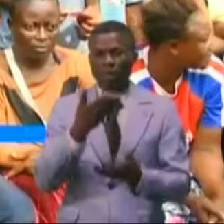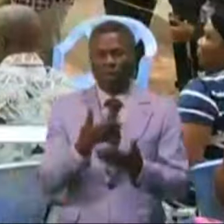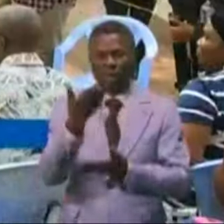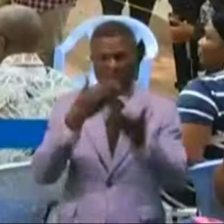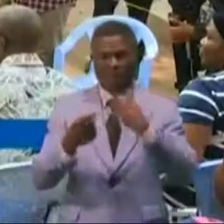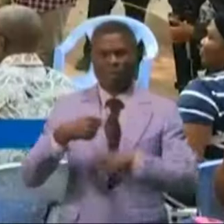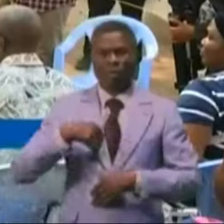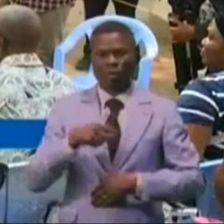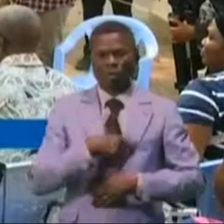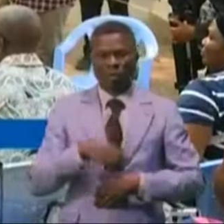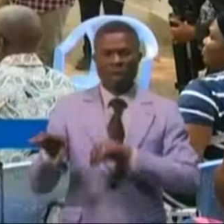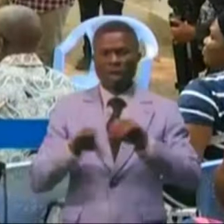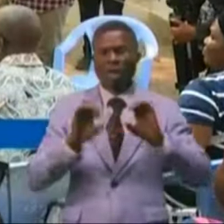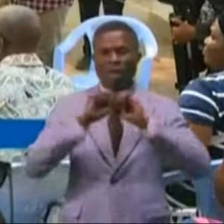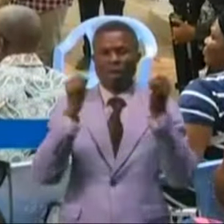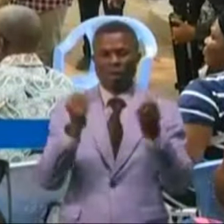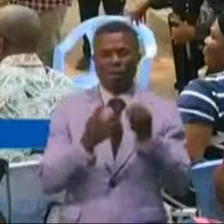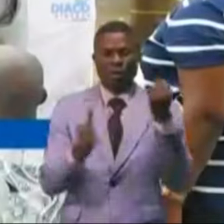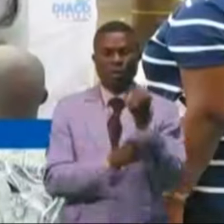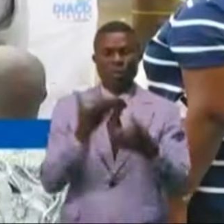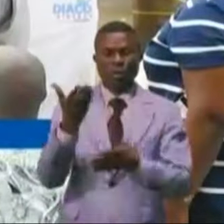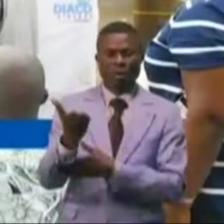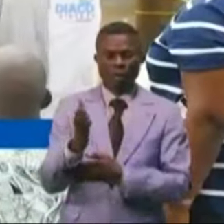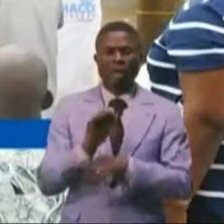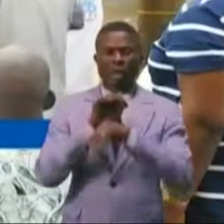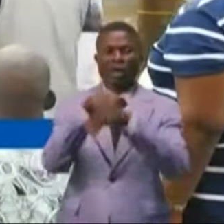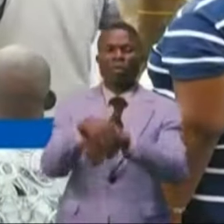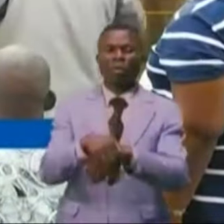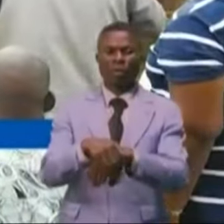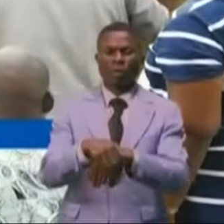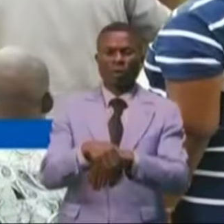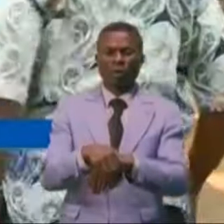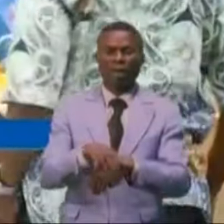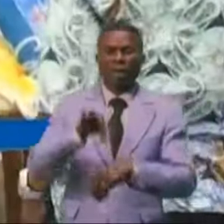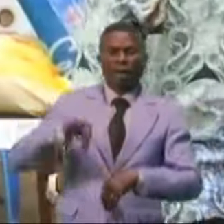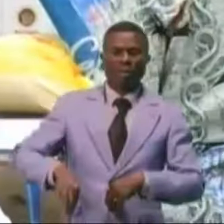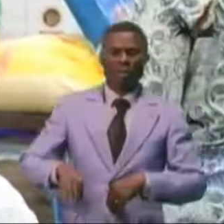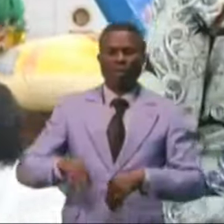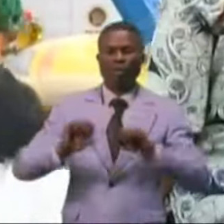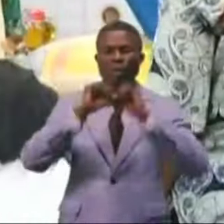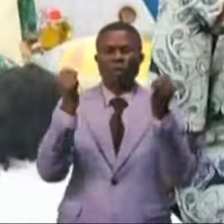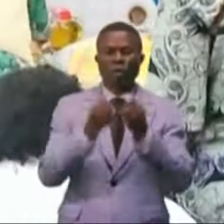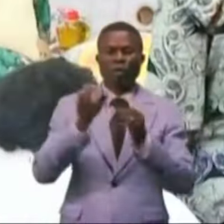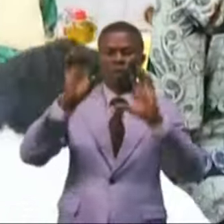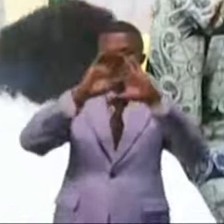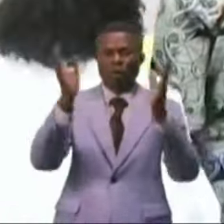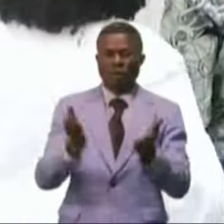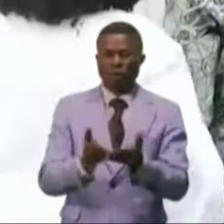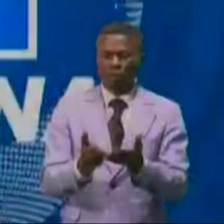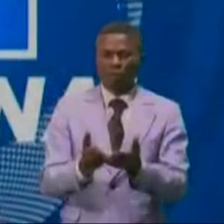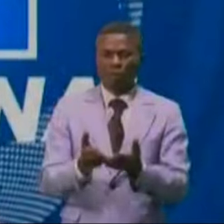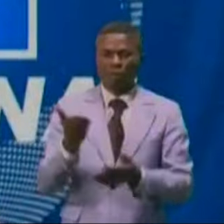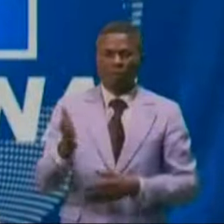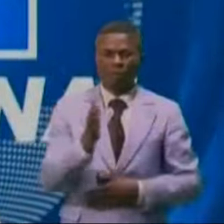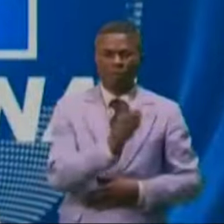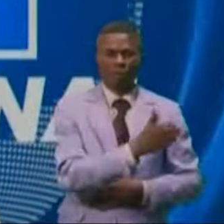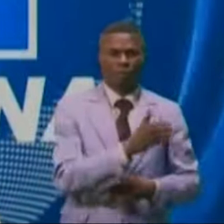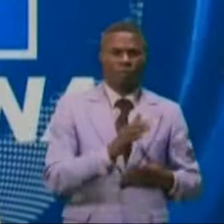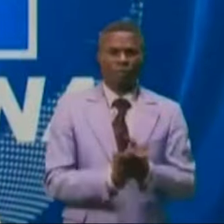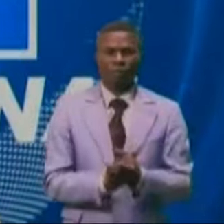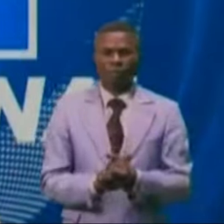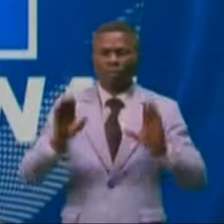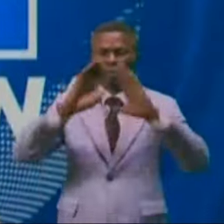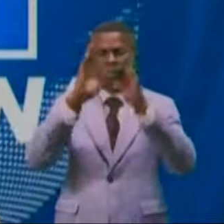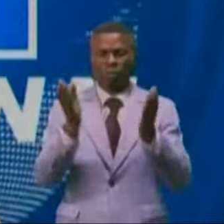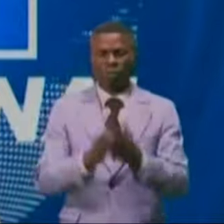sociales en faveur des sinistrés contribuent sans doute au bien-être social de la communauté. La